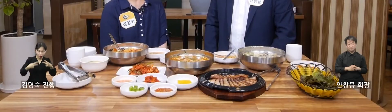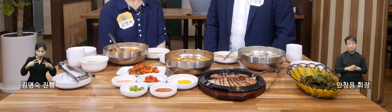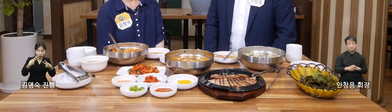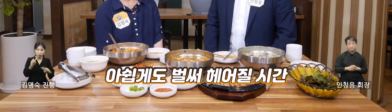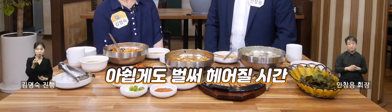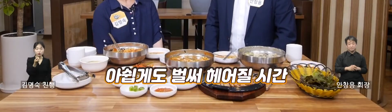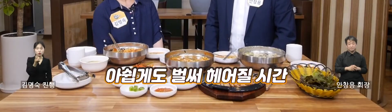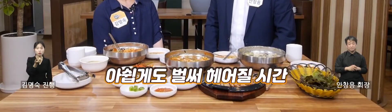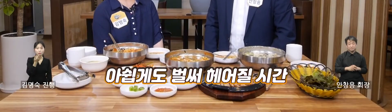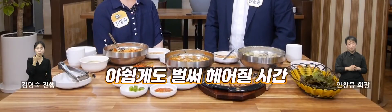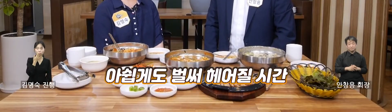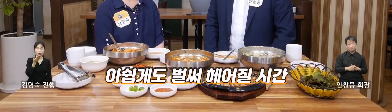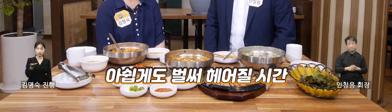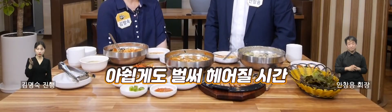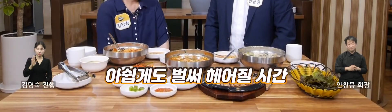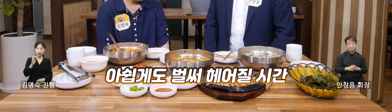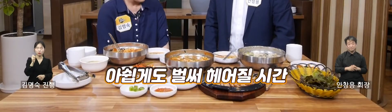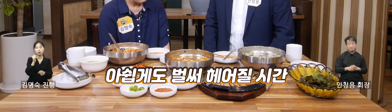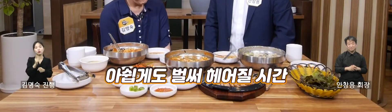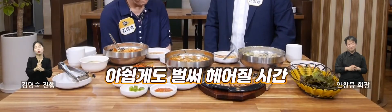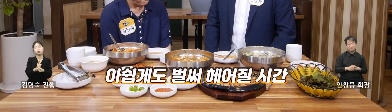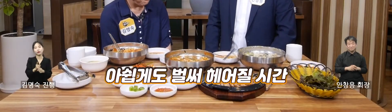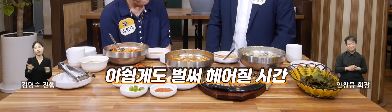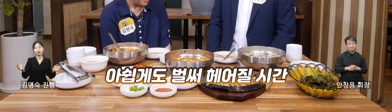같은데, 네, 헤어질 시간이